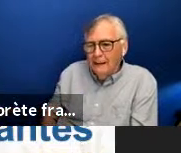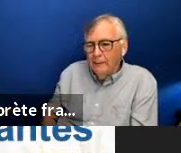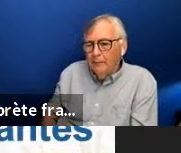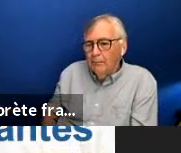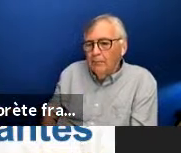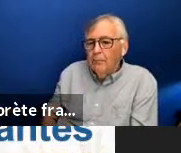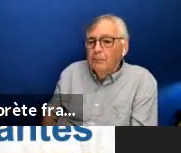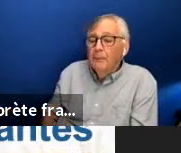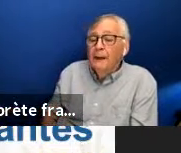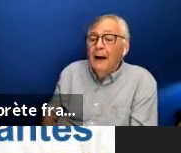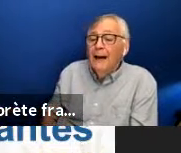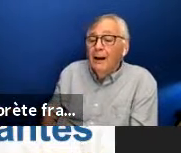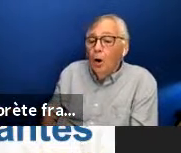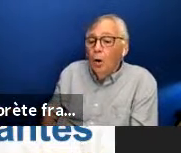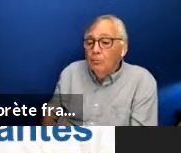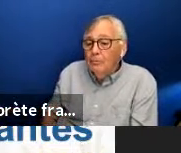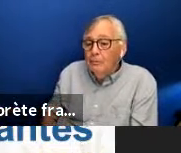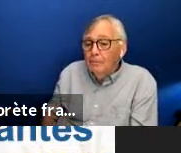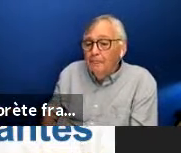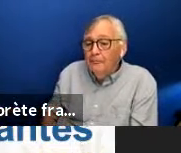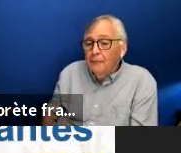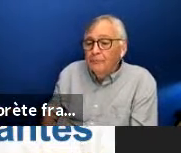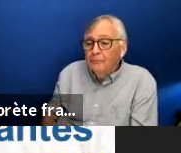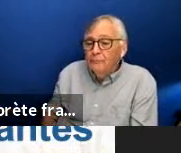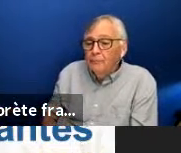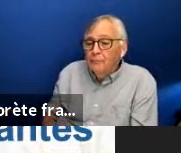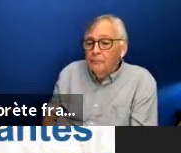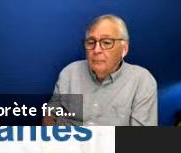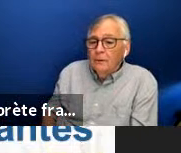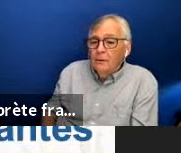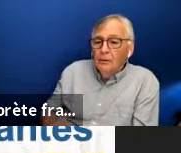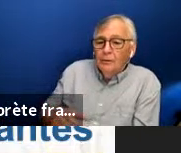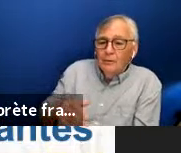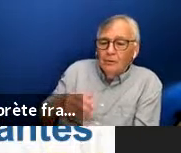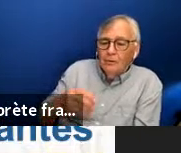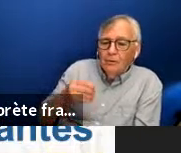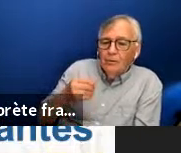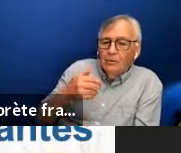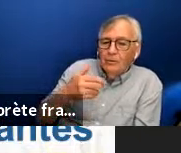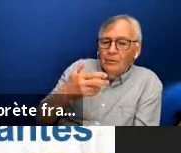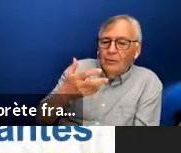attribuait un deuxième handicap. Mais à la longue,